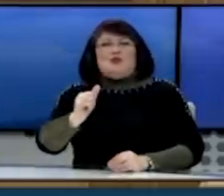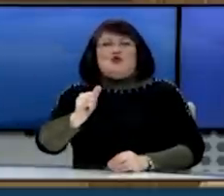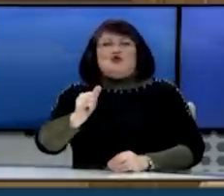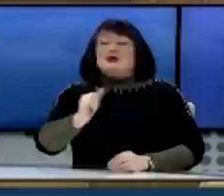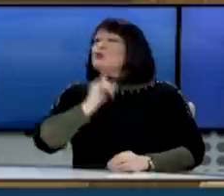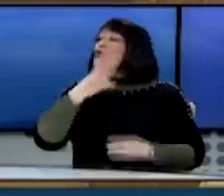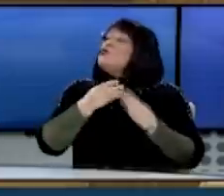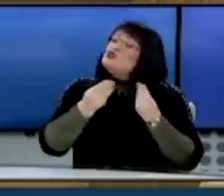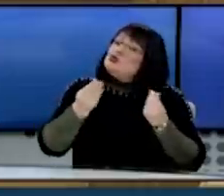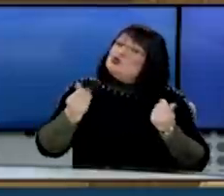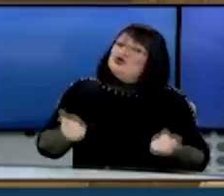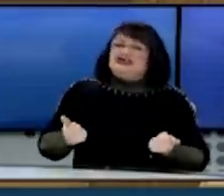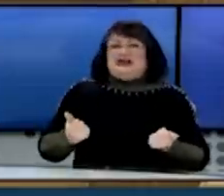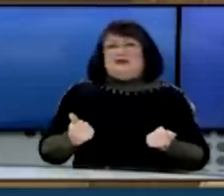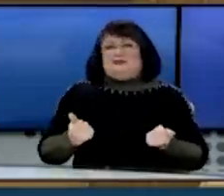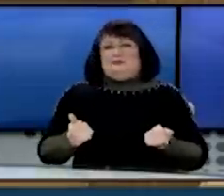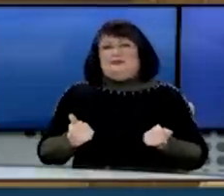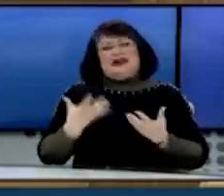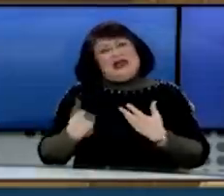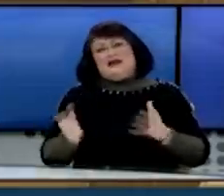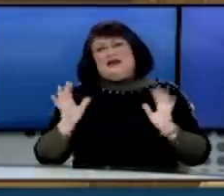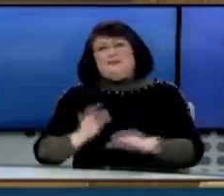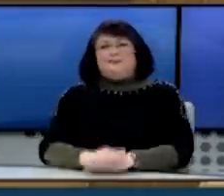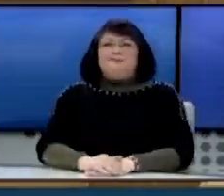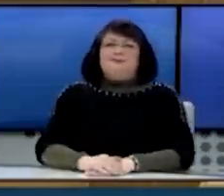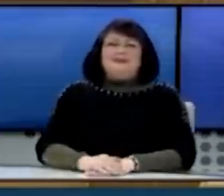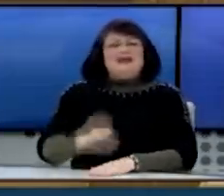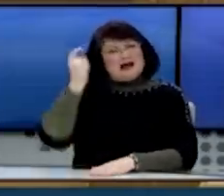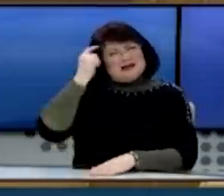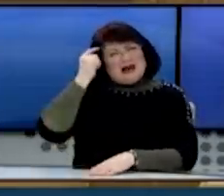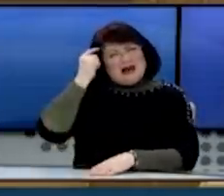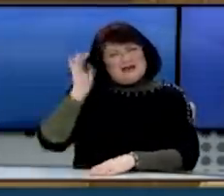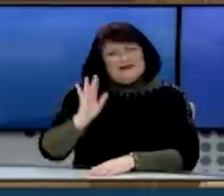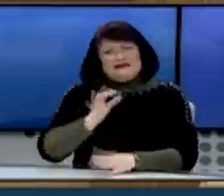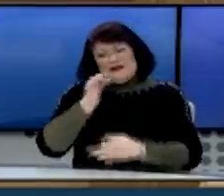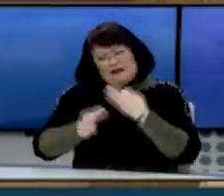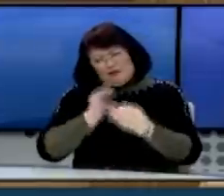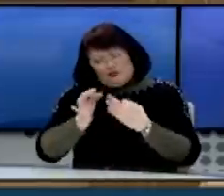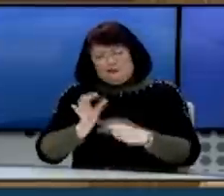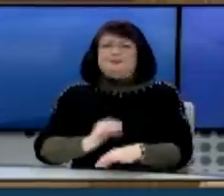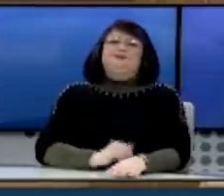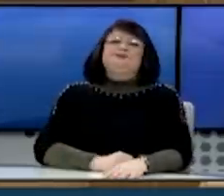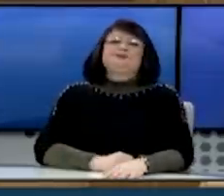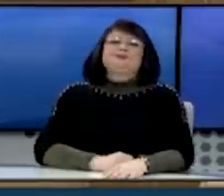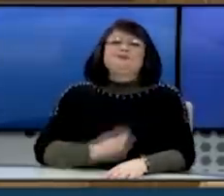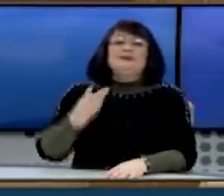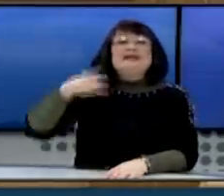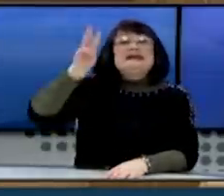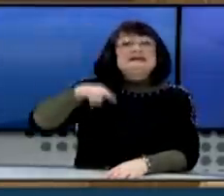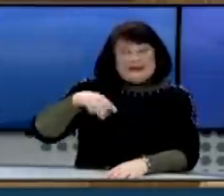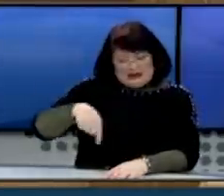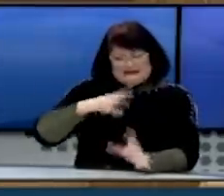ένα ουσιαστικό περιεχόμενο. Θα καταλάβετε τι εννοώ όσοι ακόμα αναρωτιέστε. Τρεις μέρες